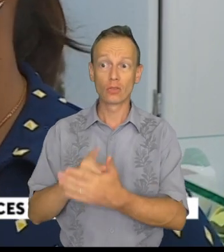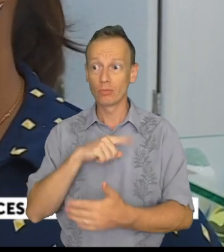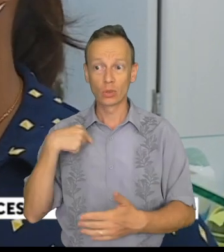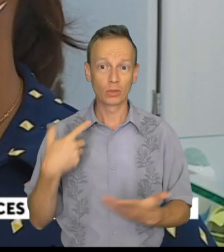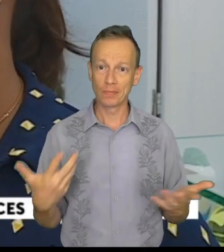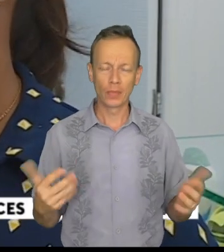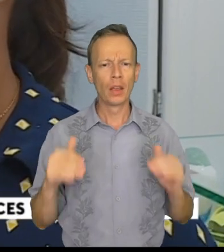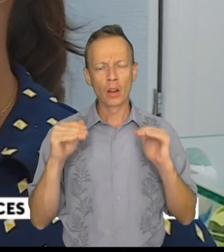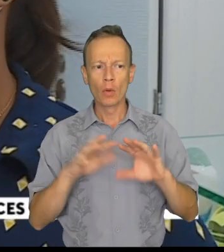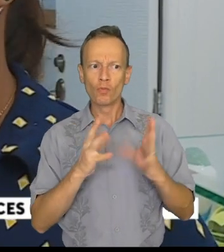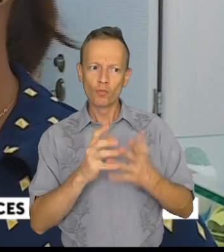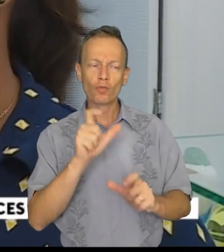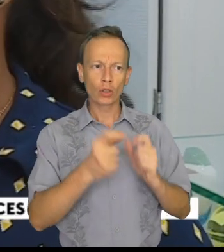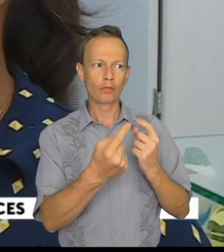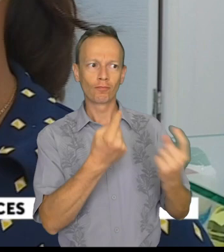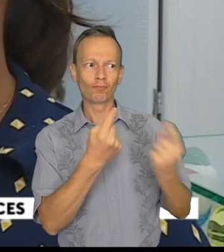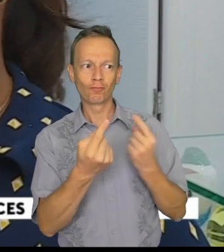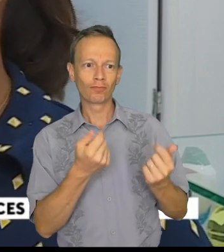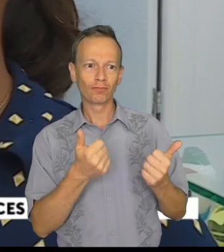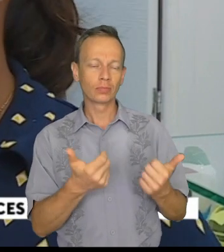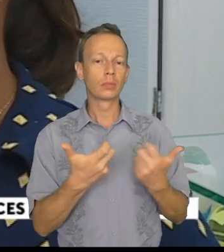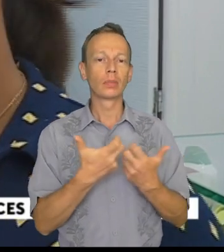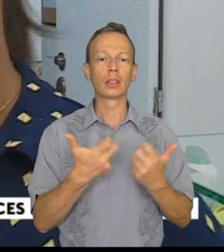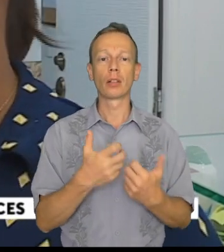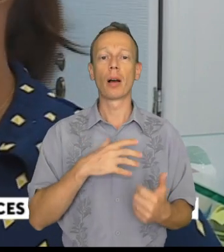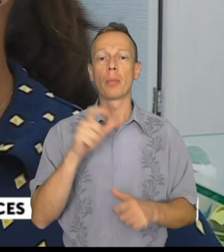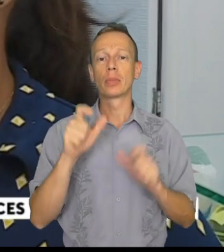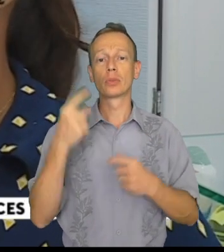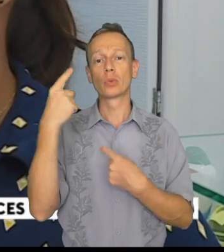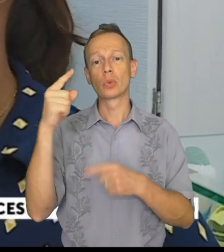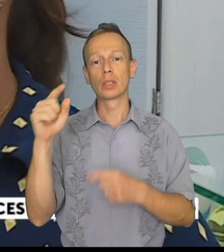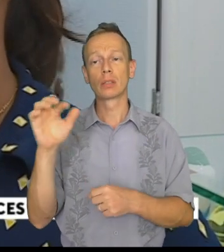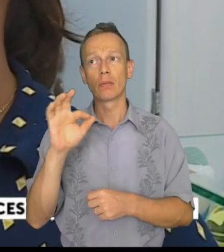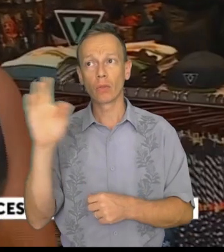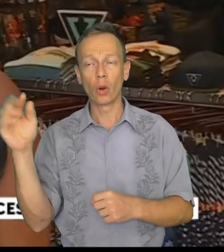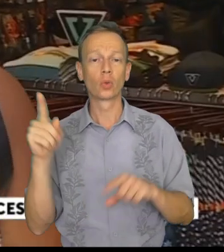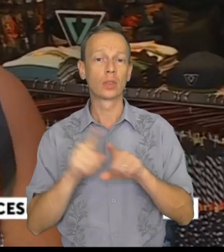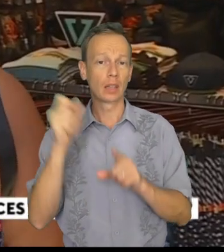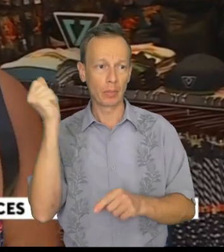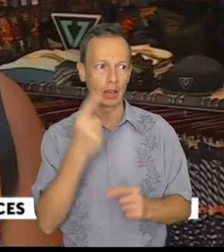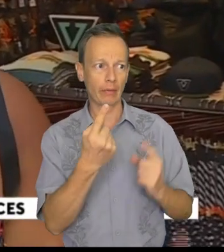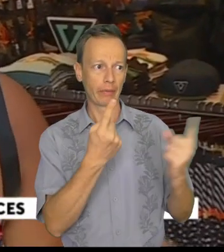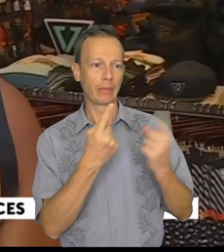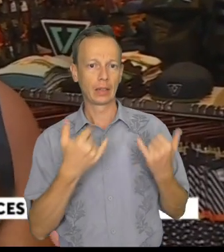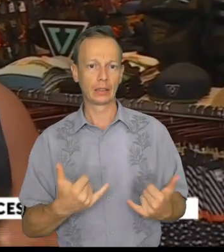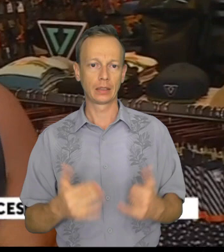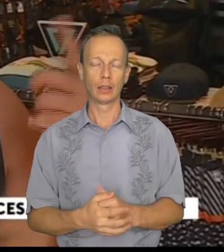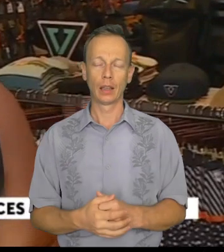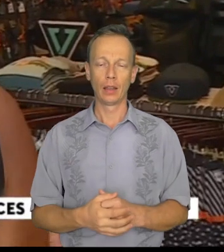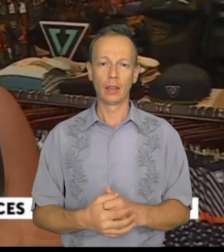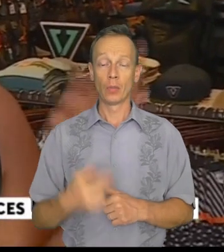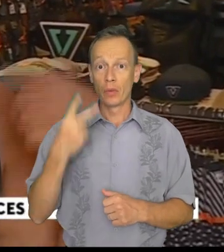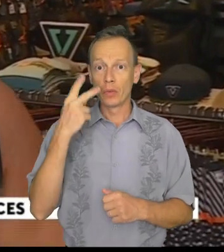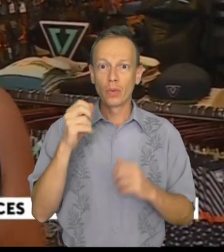on a quand même un petit peu de monde, comme les touristes aussi français, et quelques Américains. Donc ça va. J'avais vu sur les réseaux que même